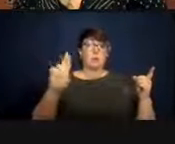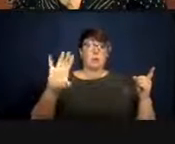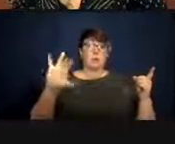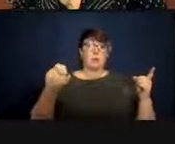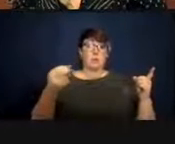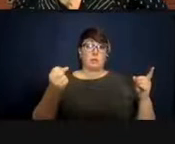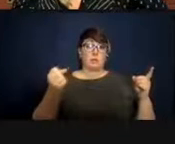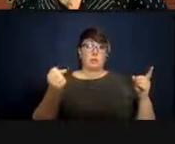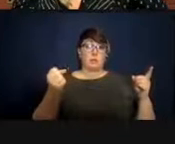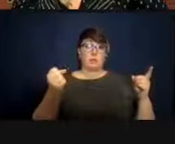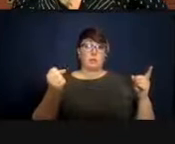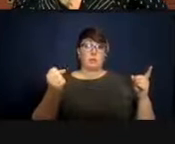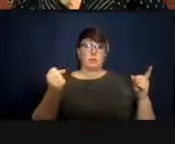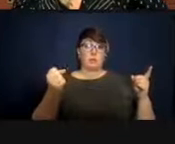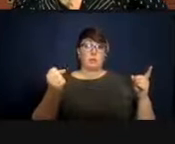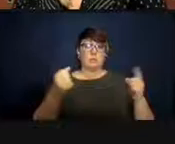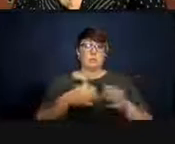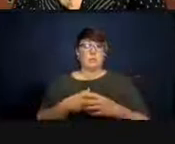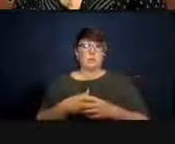والدكتور كريس،